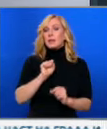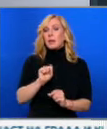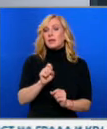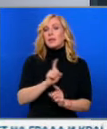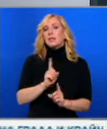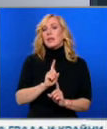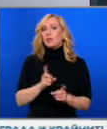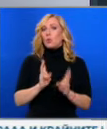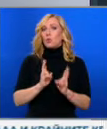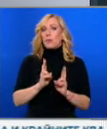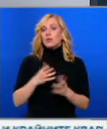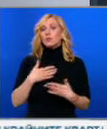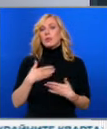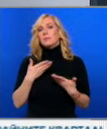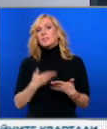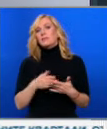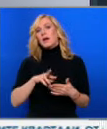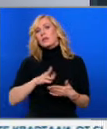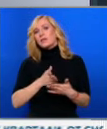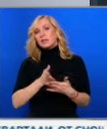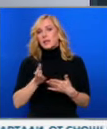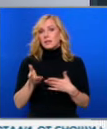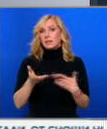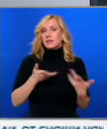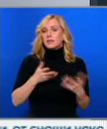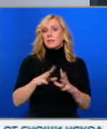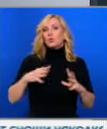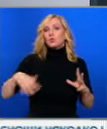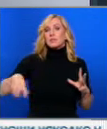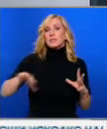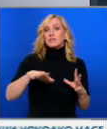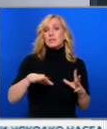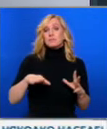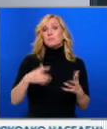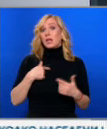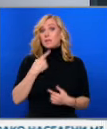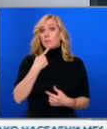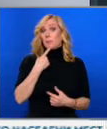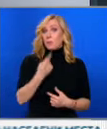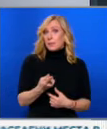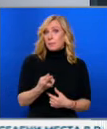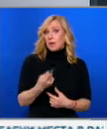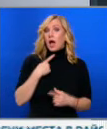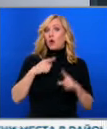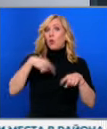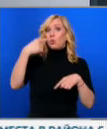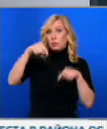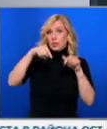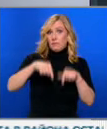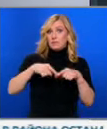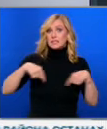не би било нормално да има такива алтернативни мнозинства. Аз ще ви задам риторичен въпрос. Ако утре в